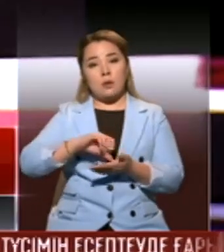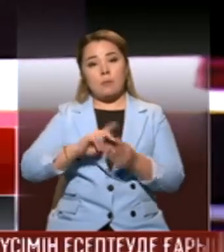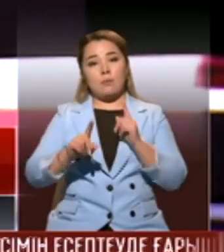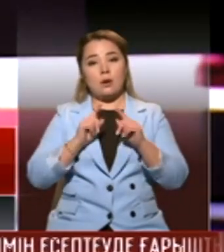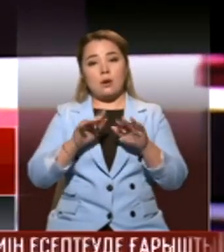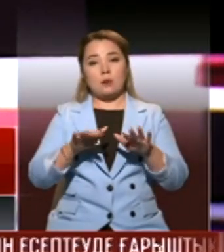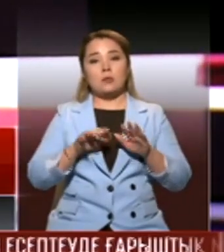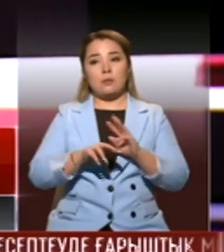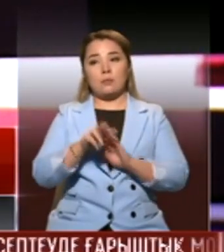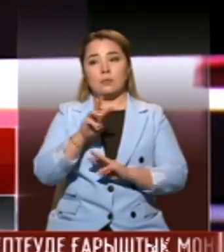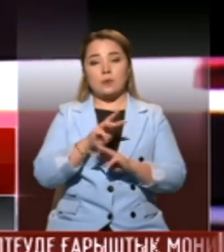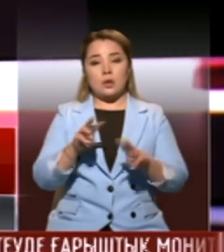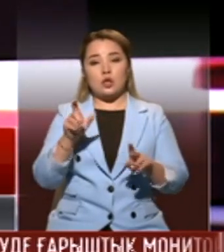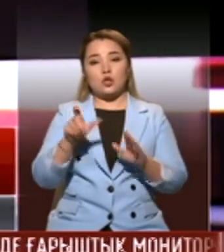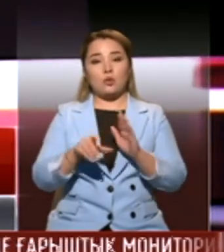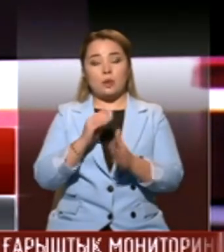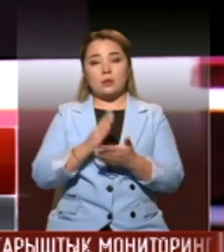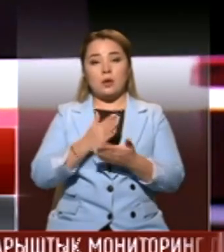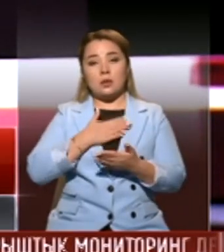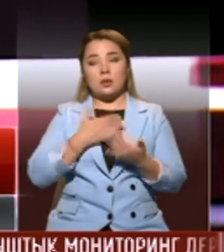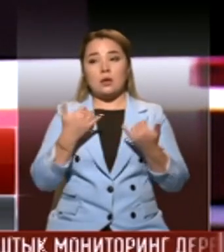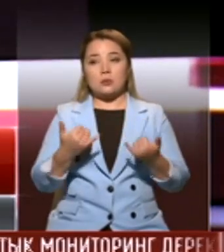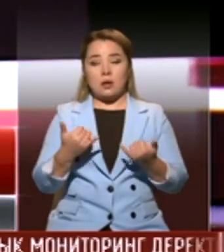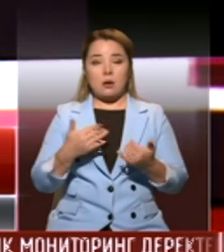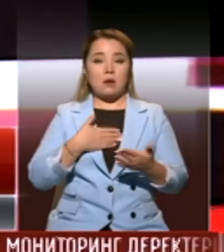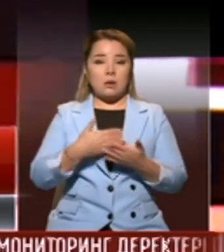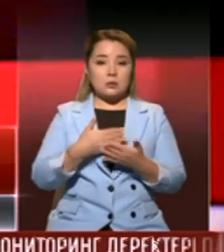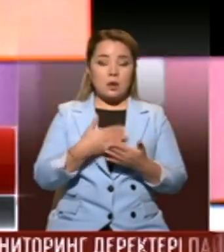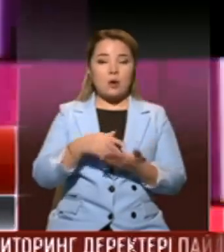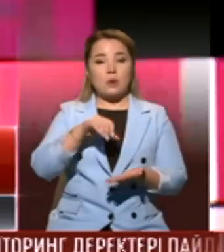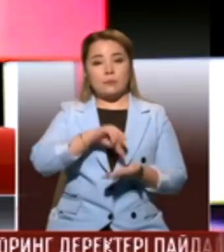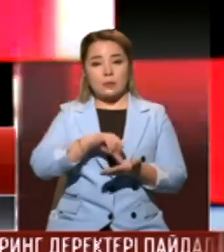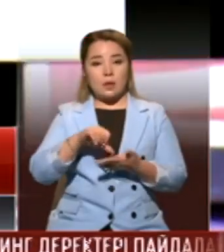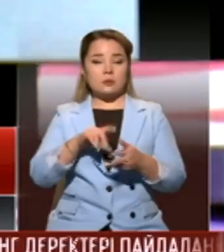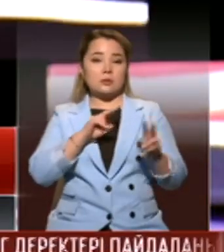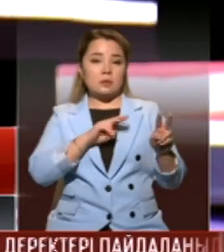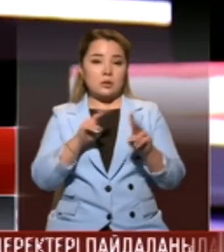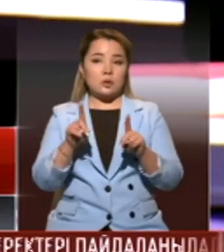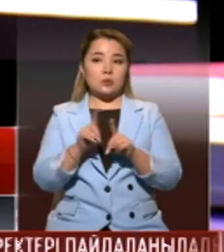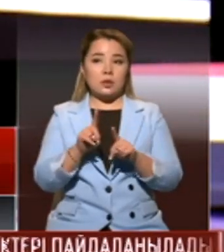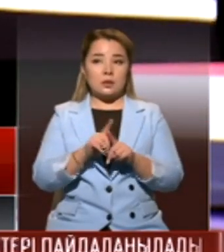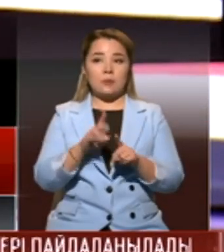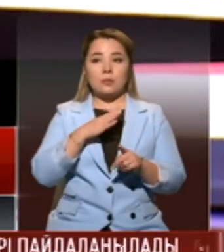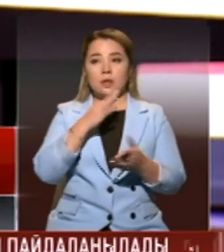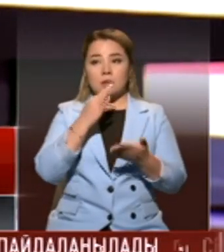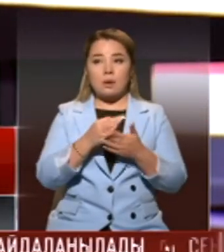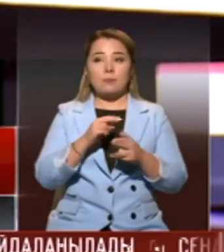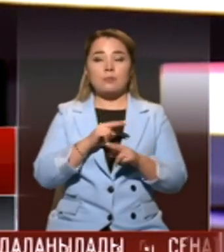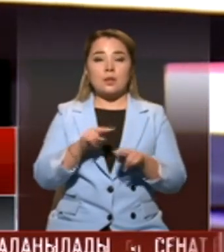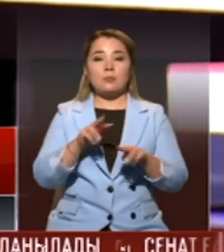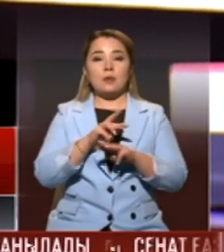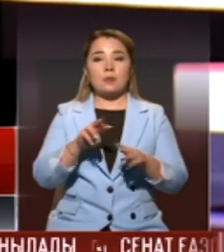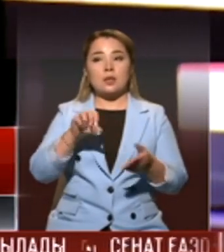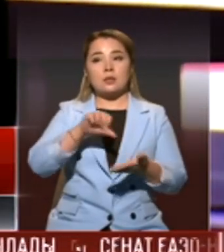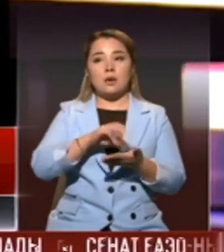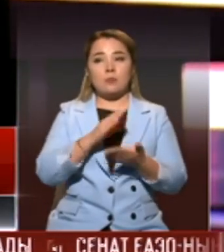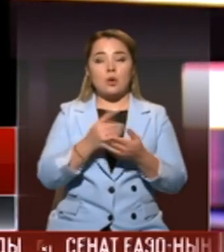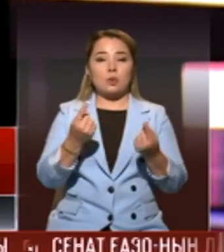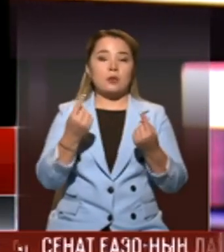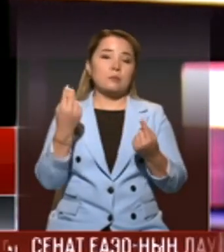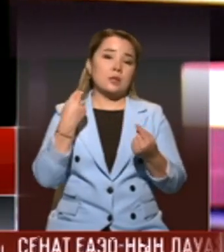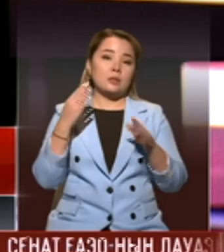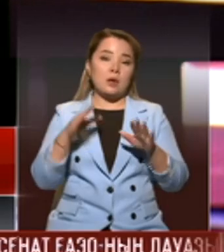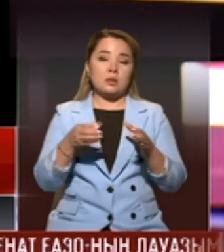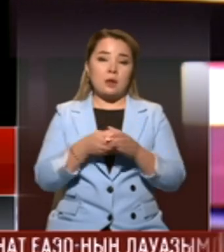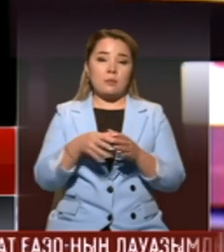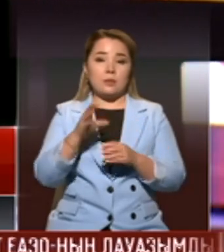мәжілісі депутаты емеспін. Осы сайлауды ұйымдастыруға да атсалысуға да. Енді Дизраэли деген премьер-министр болған Ұлыбританияның. Соның